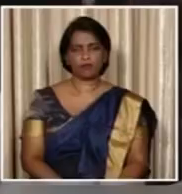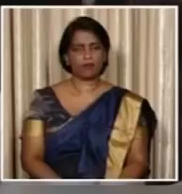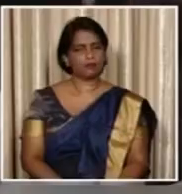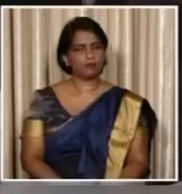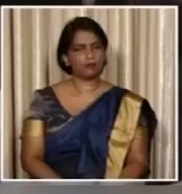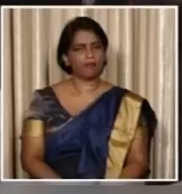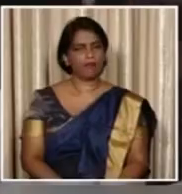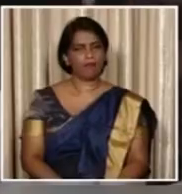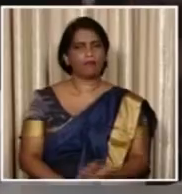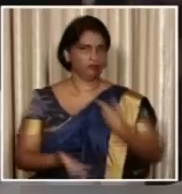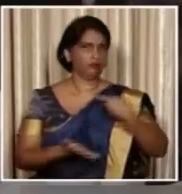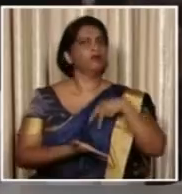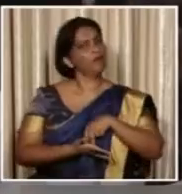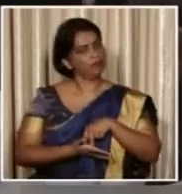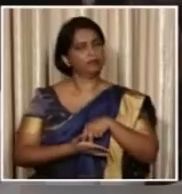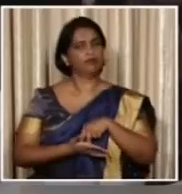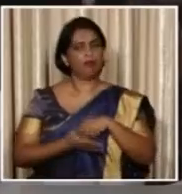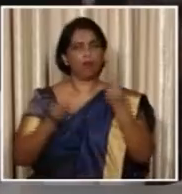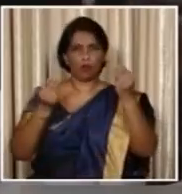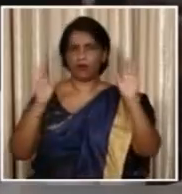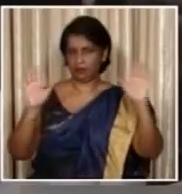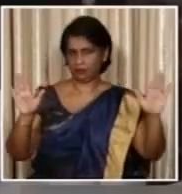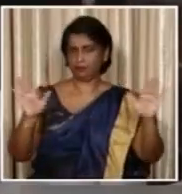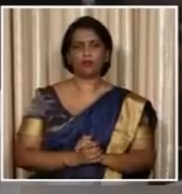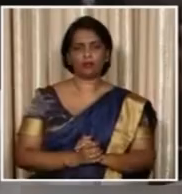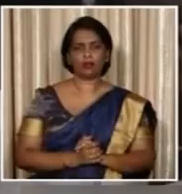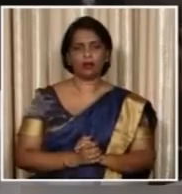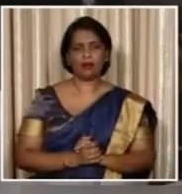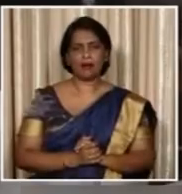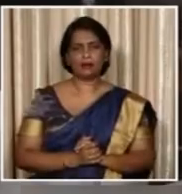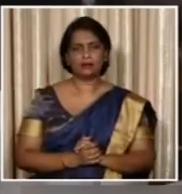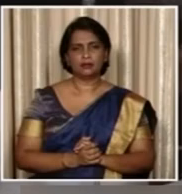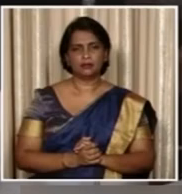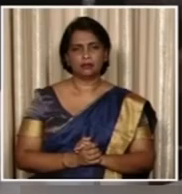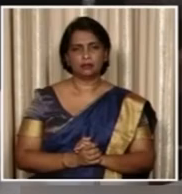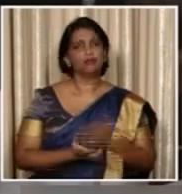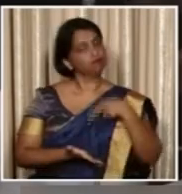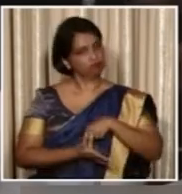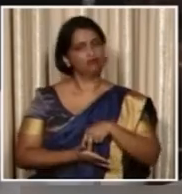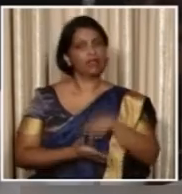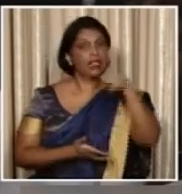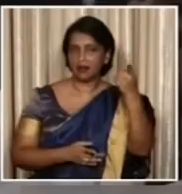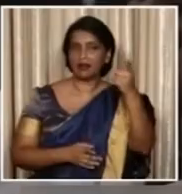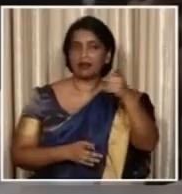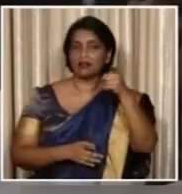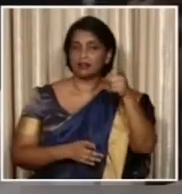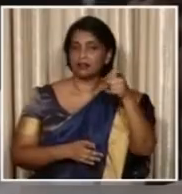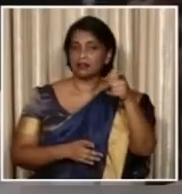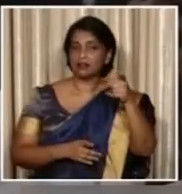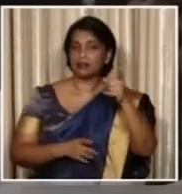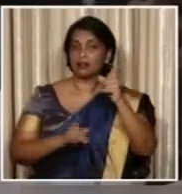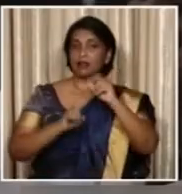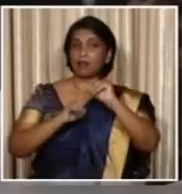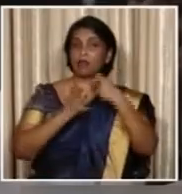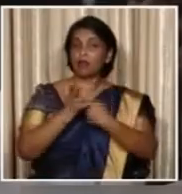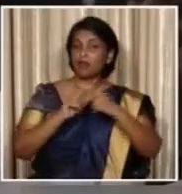සභානායකවරයා දෙපයින් නැගී සිටිනවා නම් අනිත් අය පොඩ්ඩක් ඉන්න ඕනේ එතන. ආ දෙපයින් ඉන්නවා. ඒක ඔබතුමාට තේරෙන්නේ නැහැ. ඔබතුමාගේ මහාචාර්යවරට